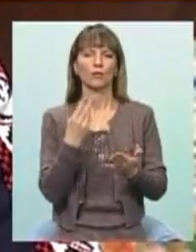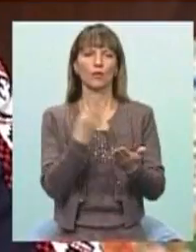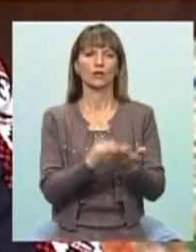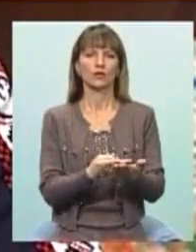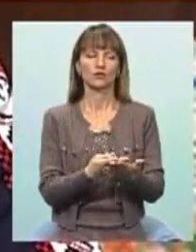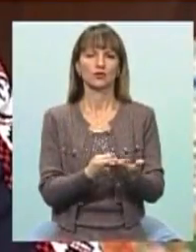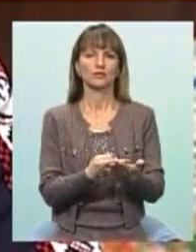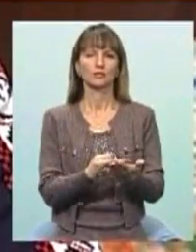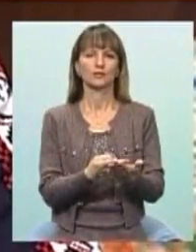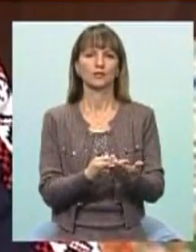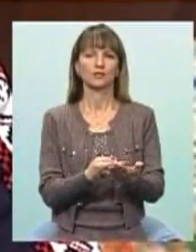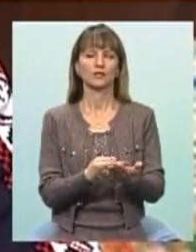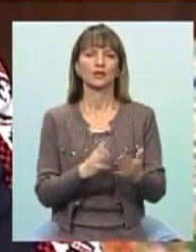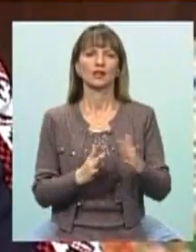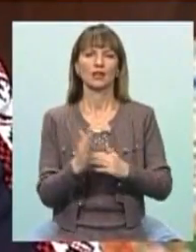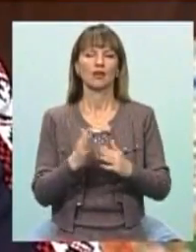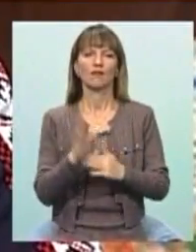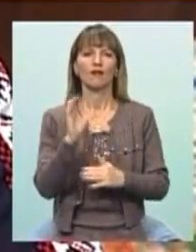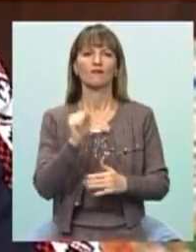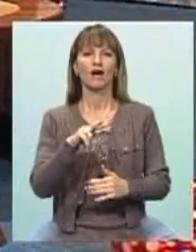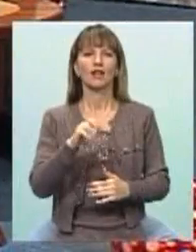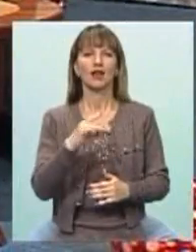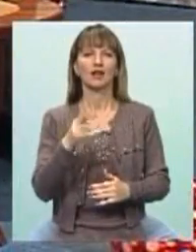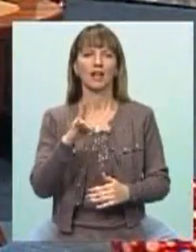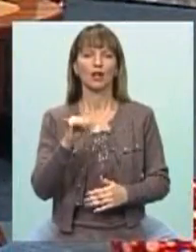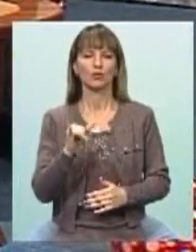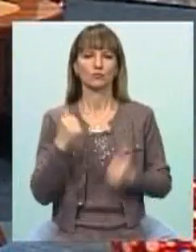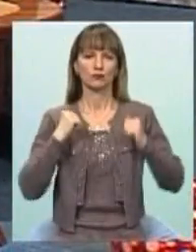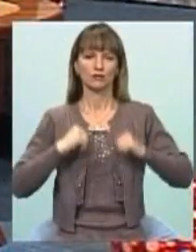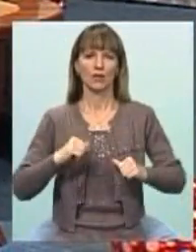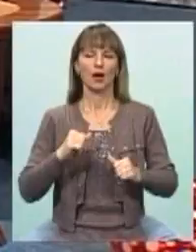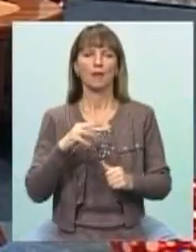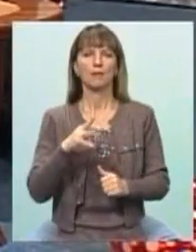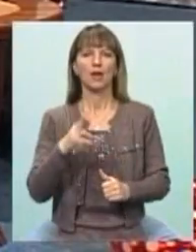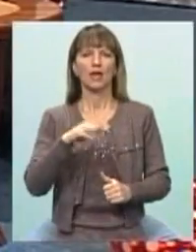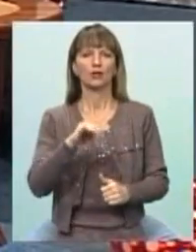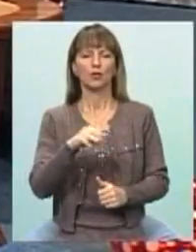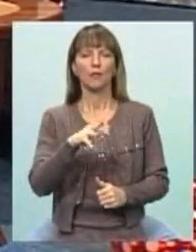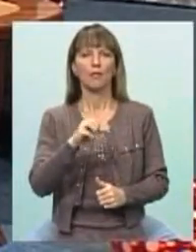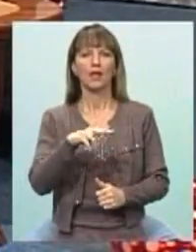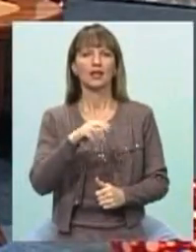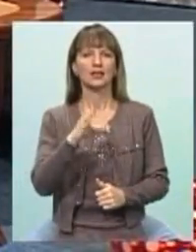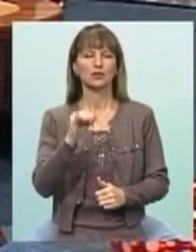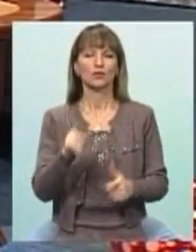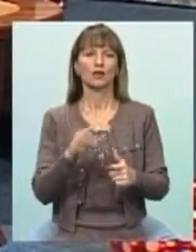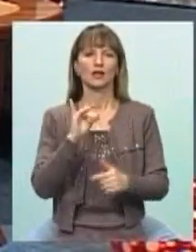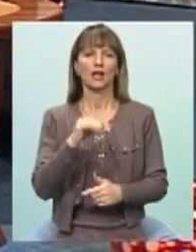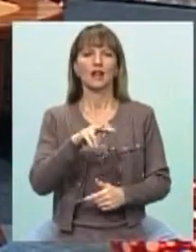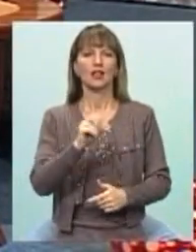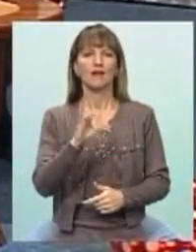певні, наприклад, трави. Валер'яну, заспокійливу, м'яту, мелісу або якісь іще ще такі лаванду, котрі, власне,